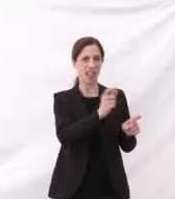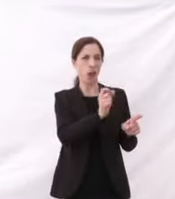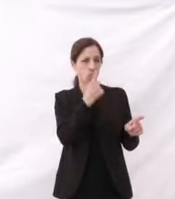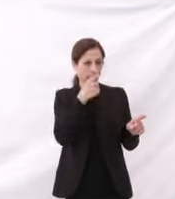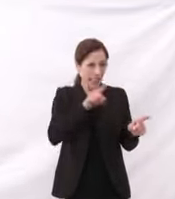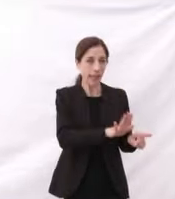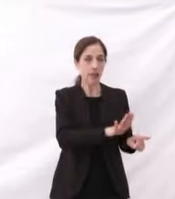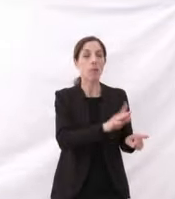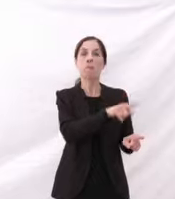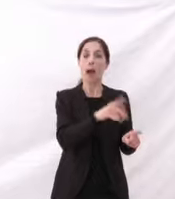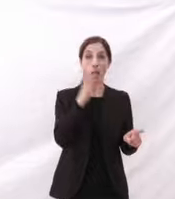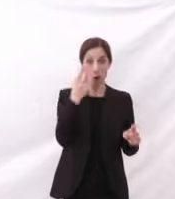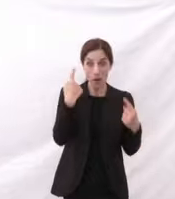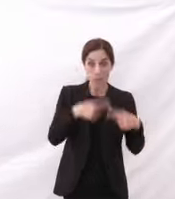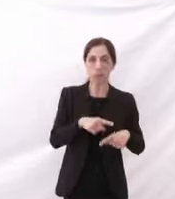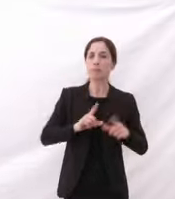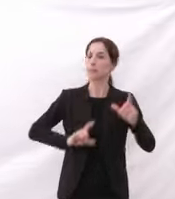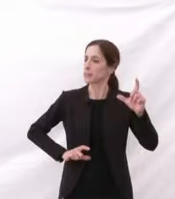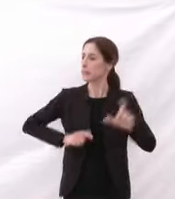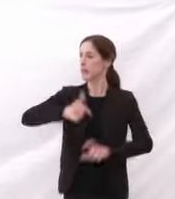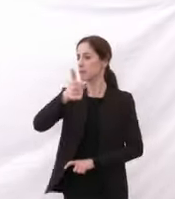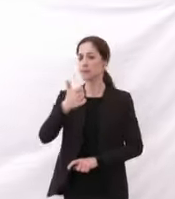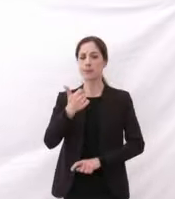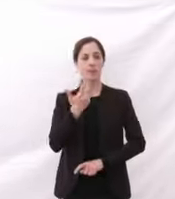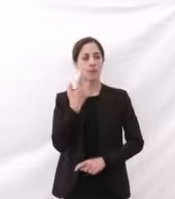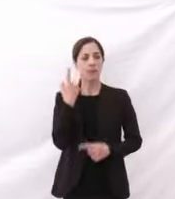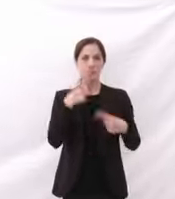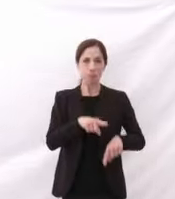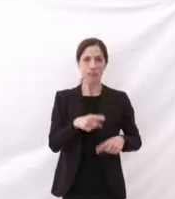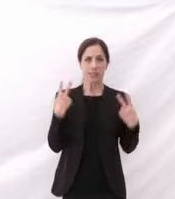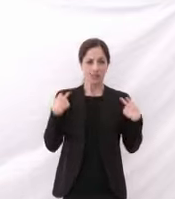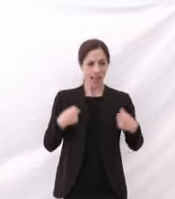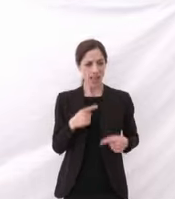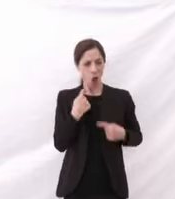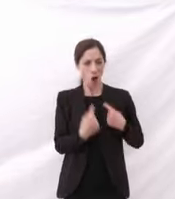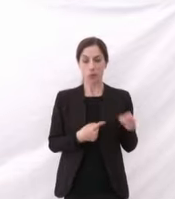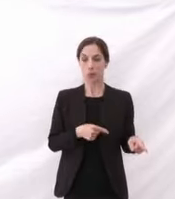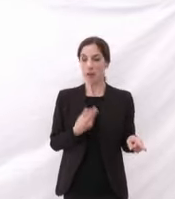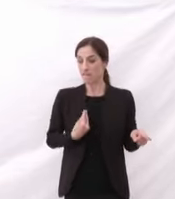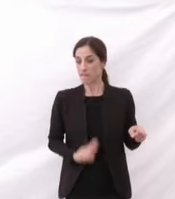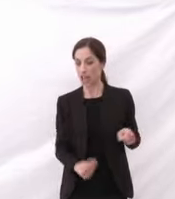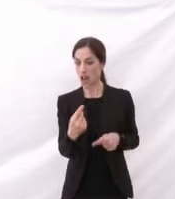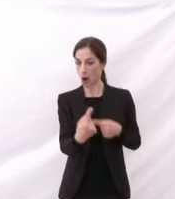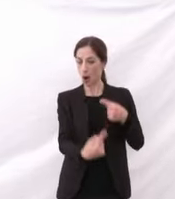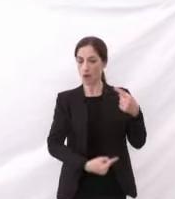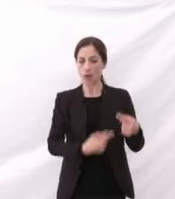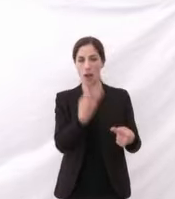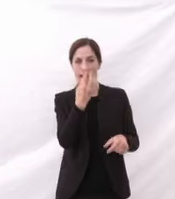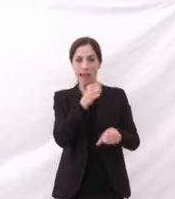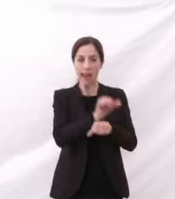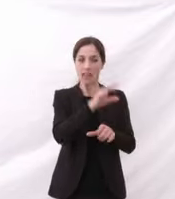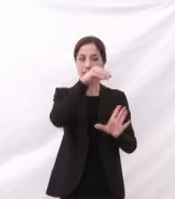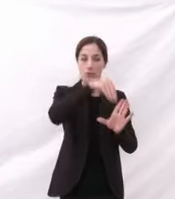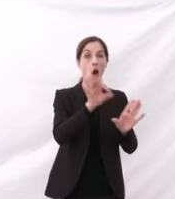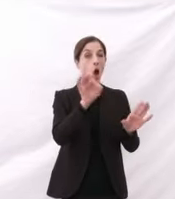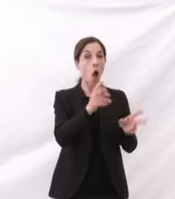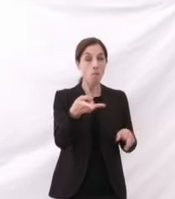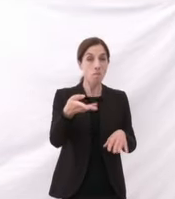loro figli debbano finire o in carcere o sotto la terra.